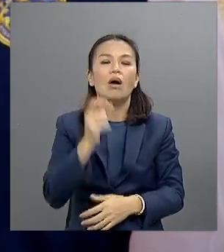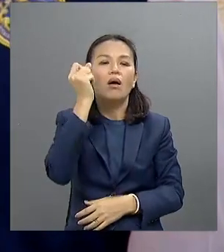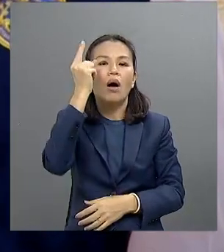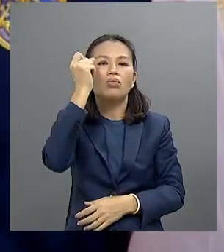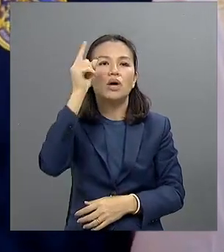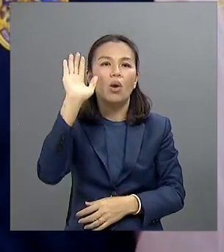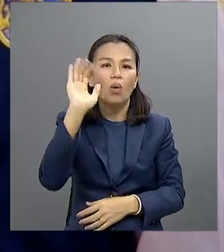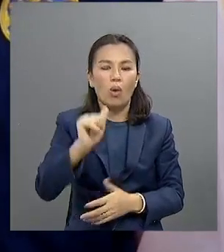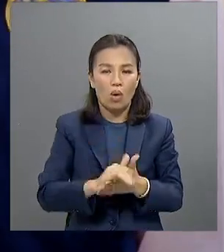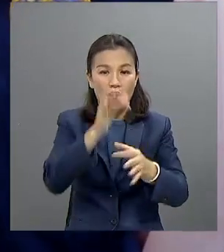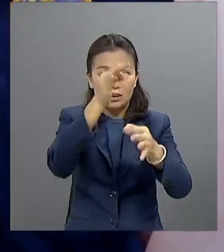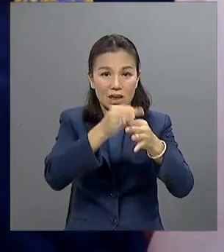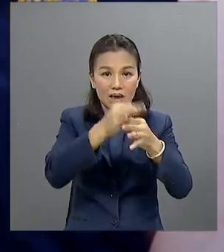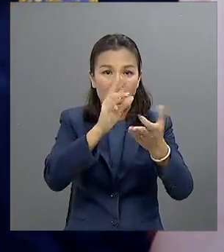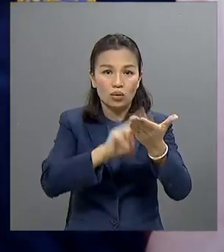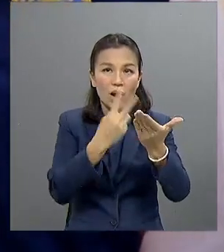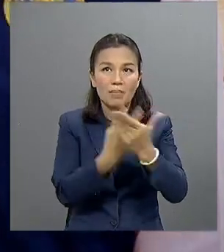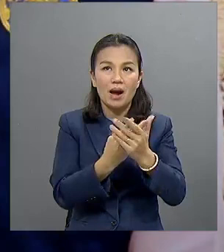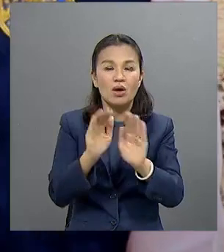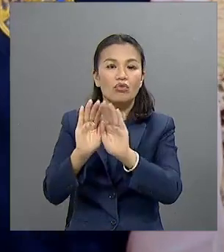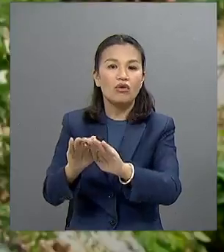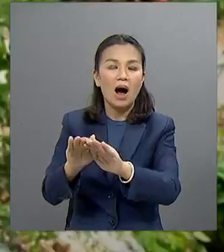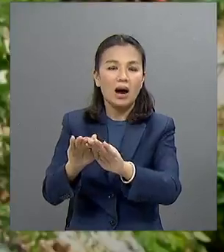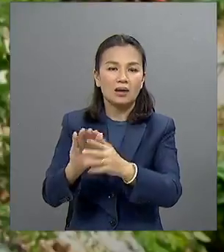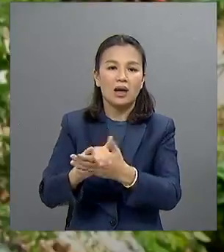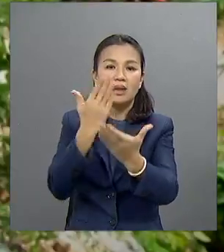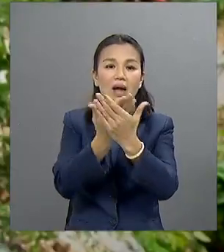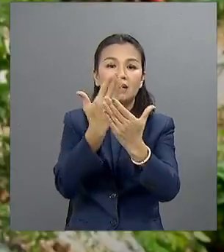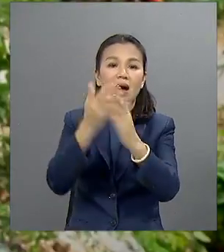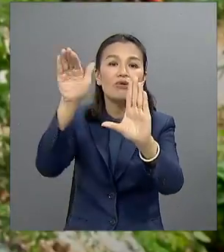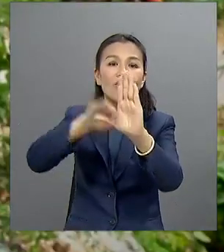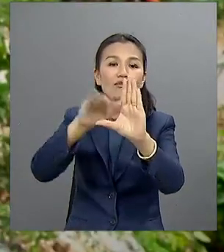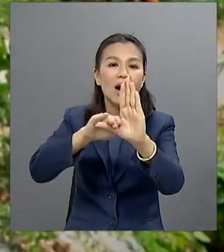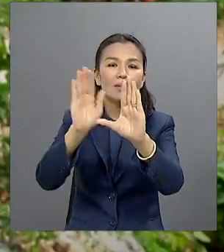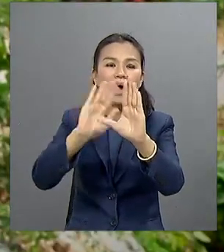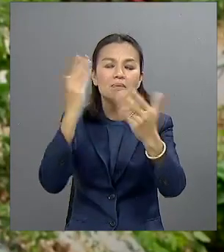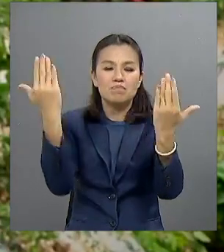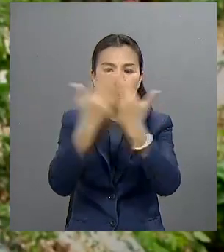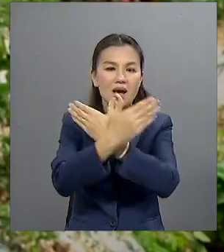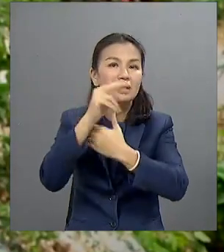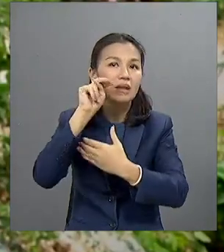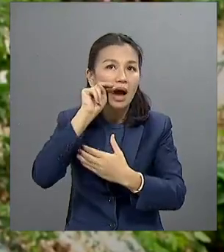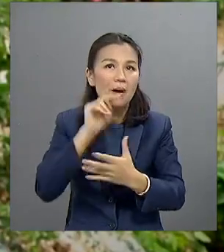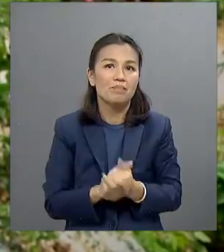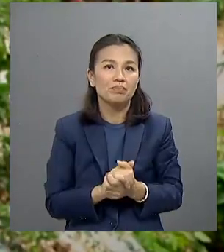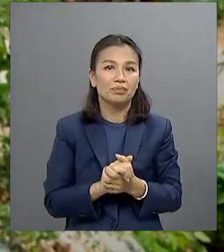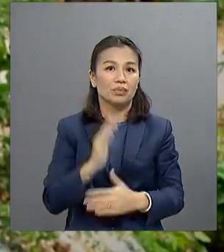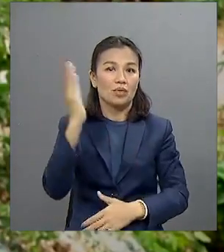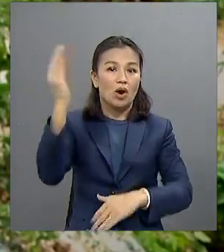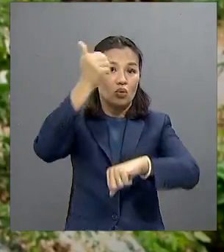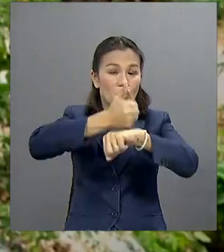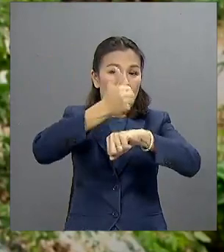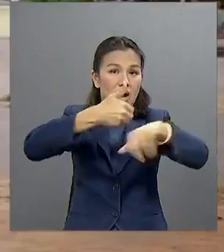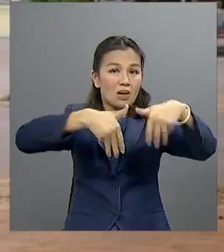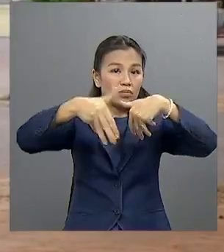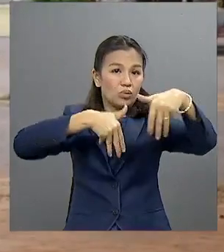ารมันก็คือที่ฝากเงินนะแต่นี้เราไม่ได้ฝากเงินเราฝากน้ำ วินัยใจตรงผู้ใหญ่บ้านหมู่3บ้านแก้มอ้นเล่